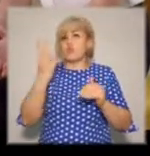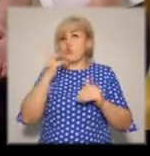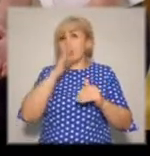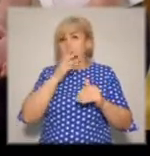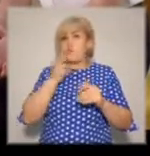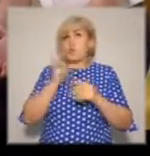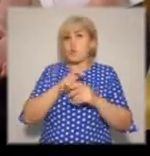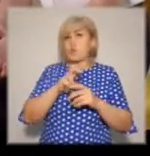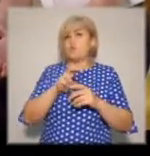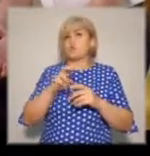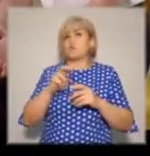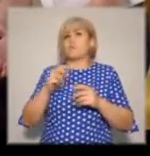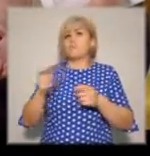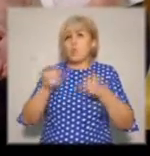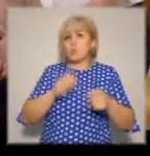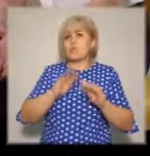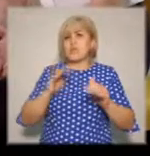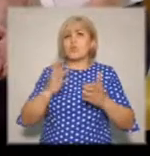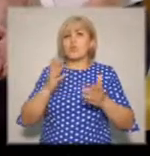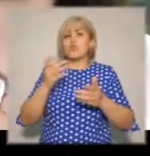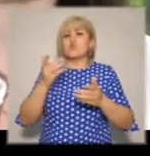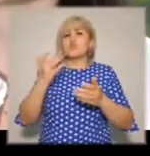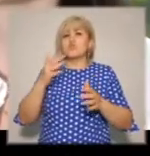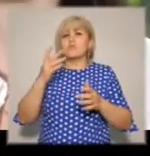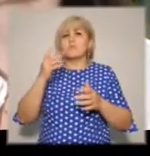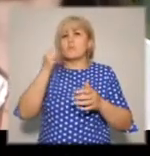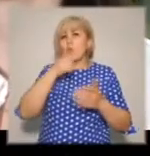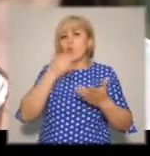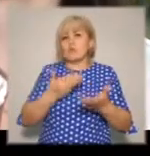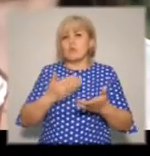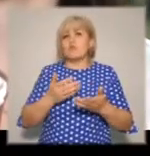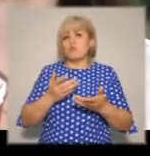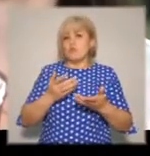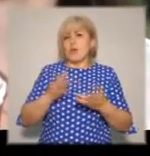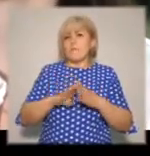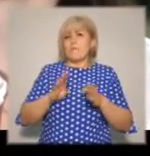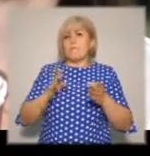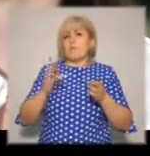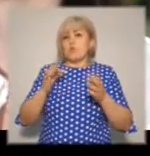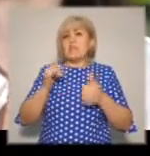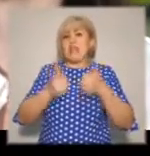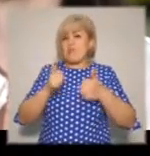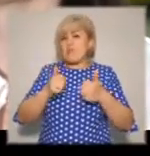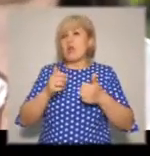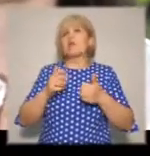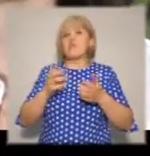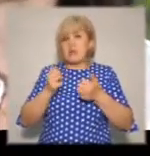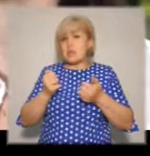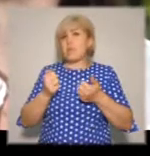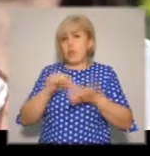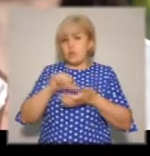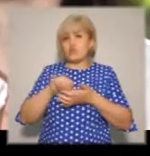Приходят, просятся детки, которым 3 годика. И на самом деле у них тоже получается, потому что первый год обучения занимаются в основном